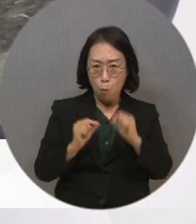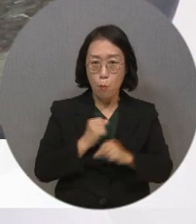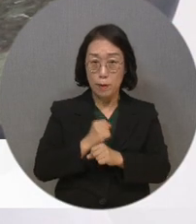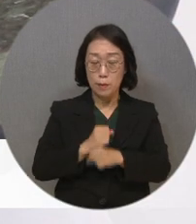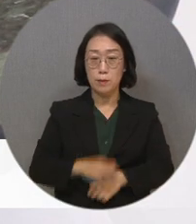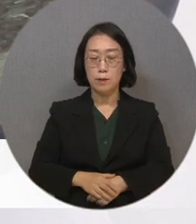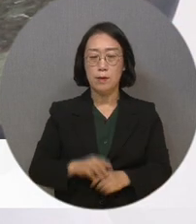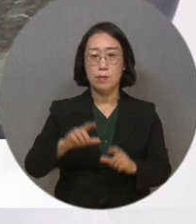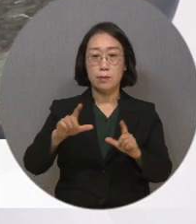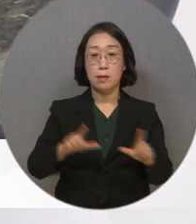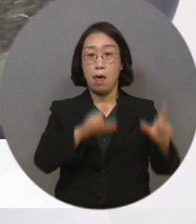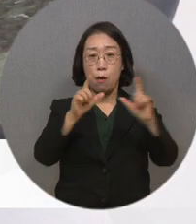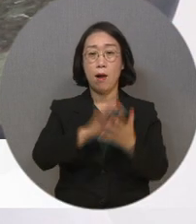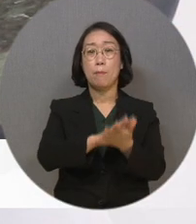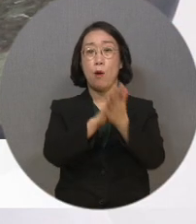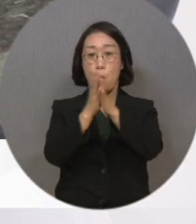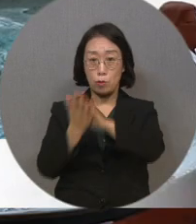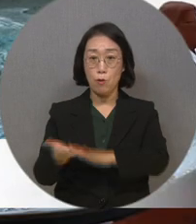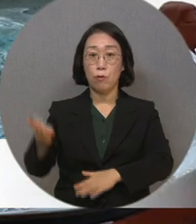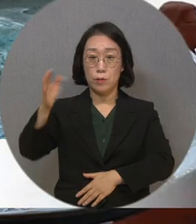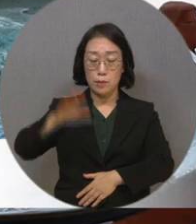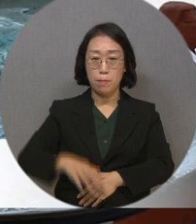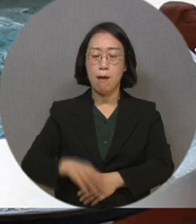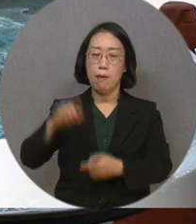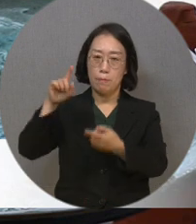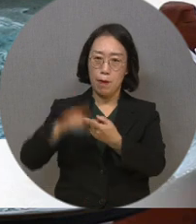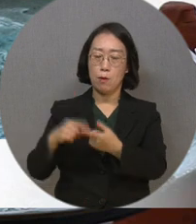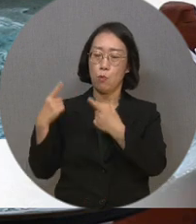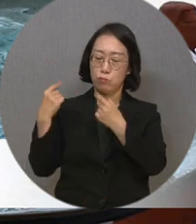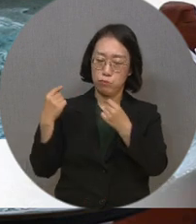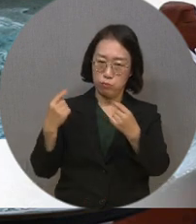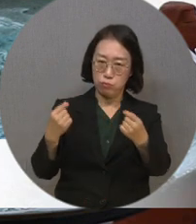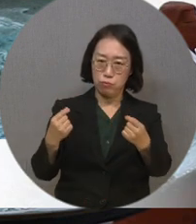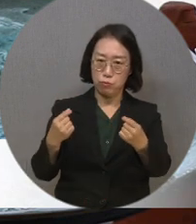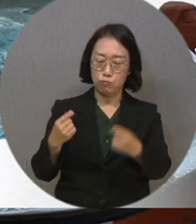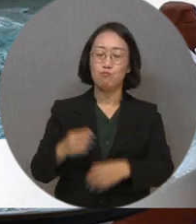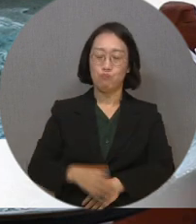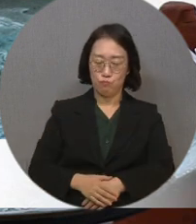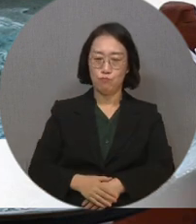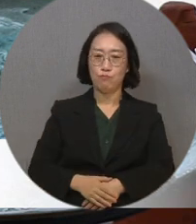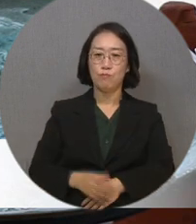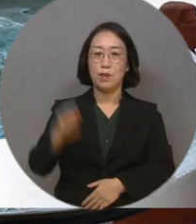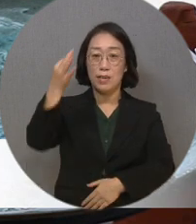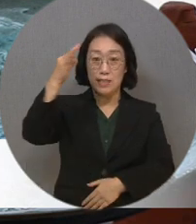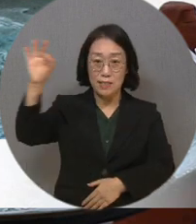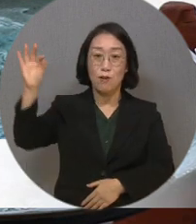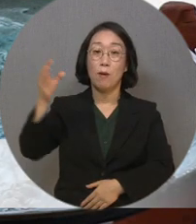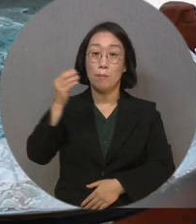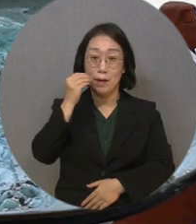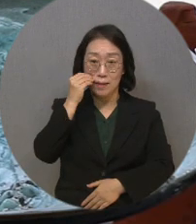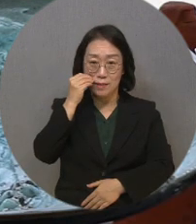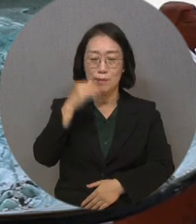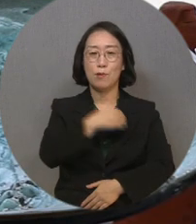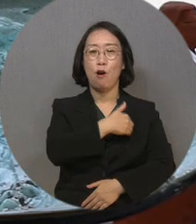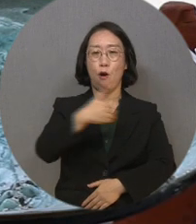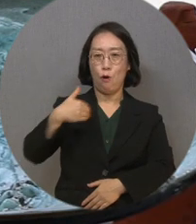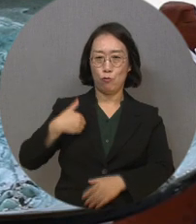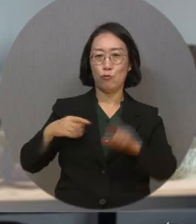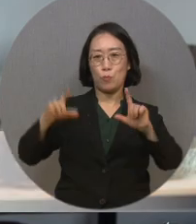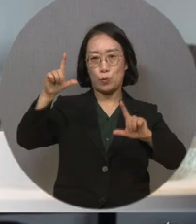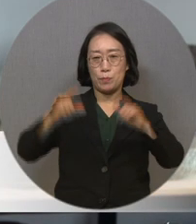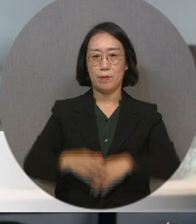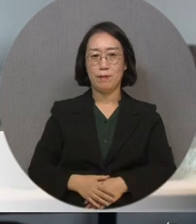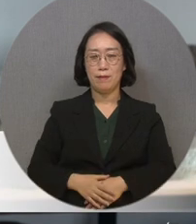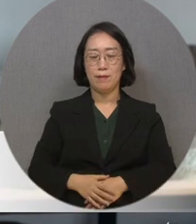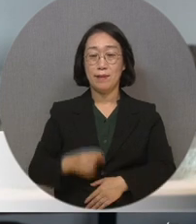환경에 변형되고 훼손돼도 그대로 받아들이고 인정하는 넉넉함을 보여줍니다.